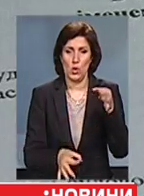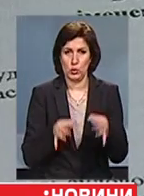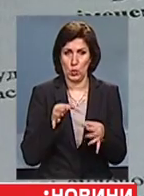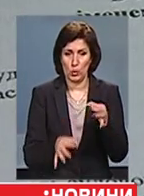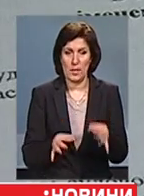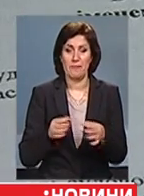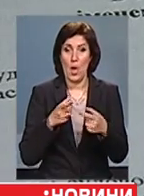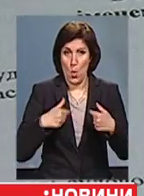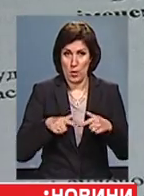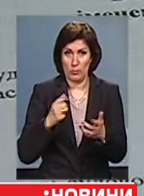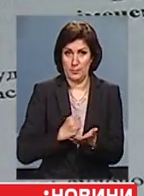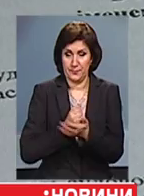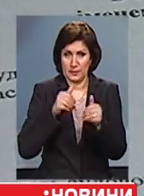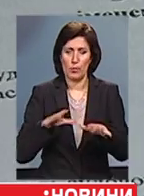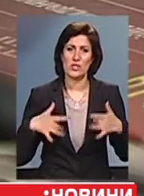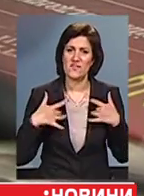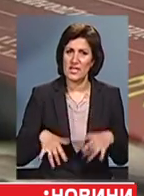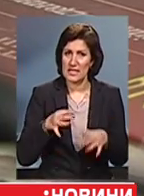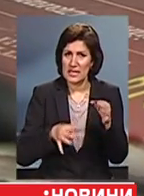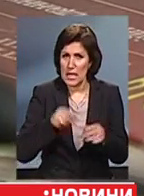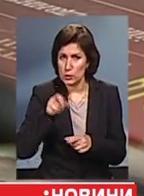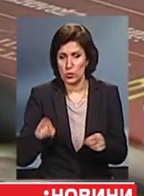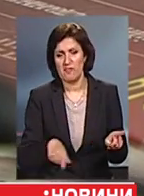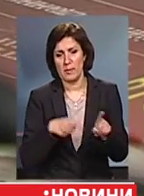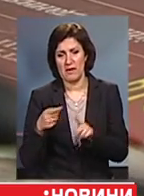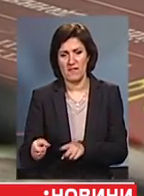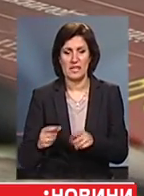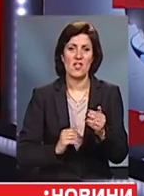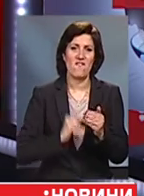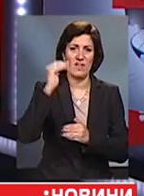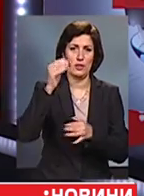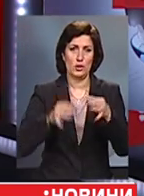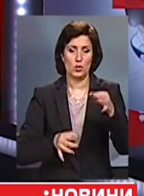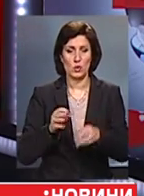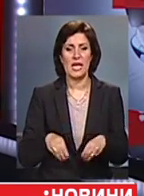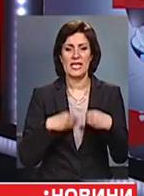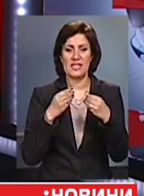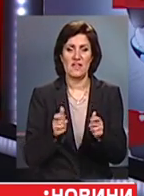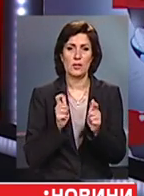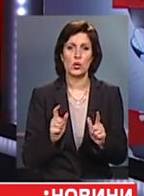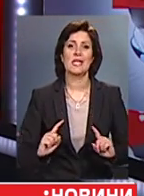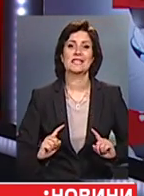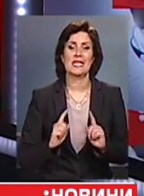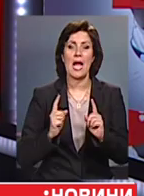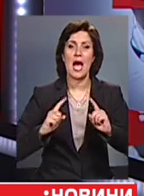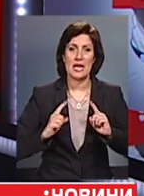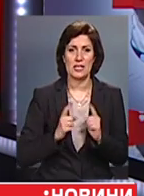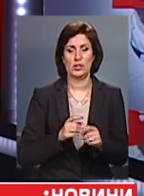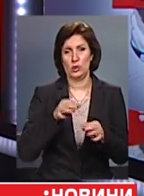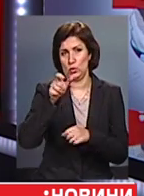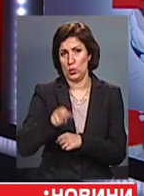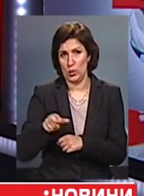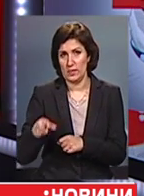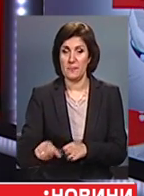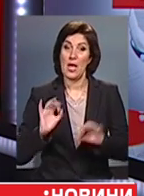Орган ухвалюватиме рішення про звільнення судді з посади і переведення в інший суд та даватиме згоду на затримання та арешт судді. Крім того,